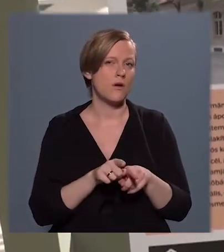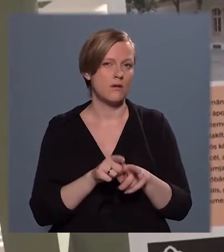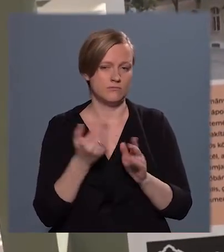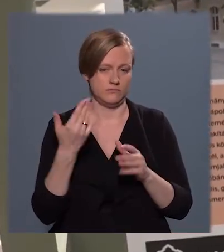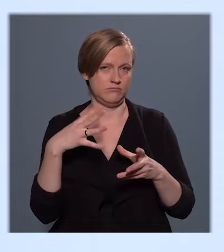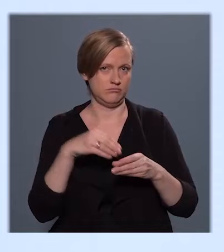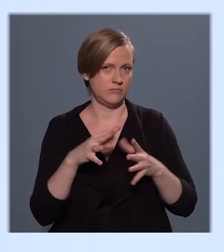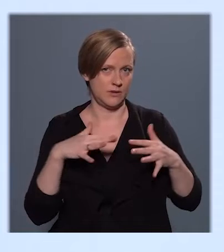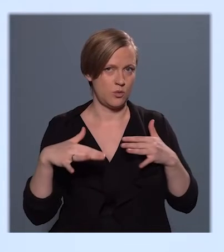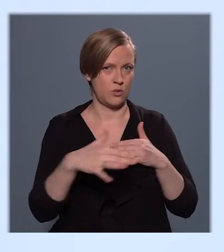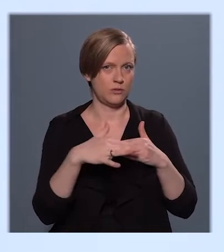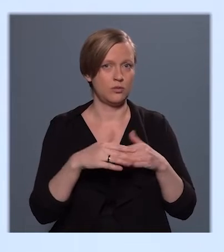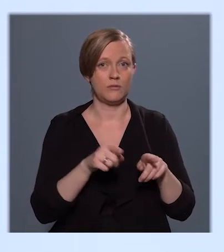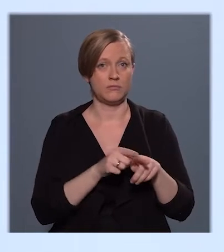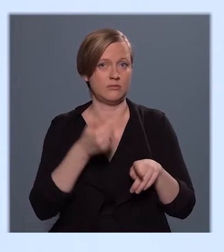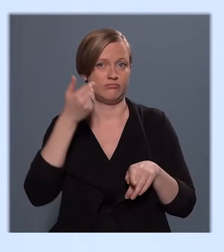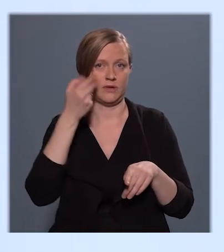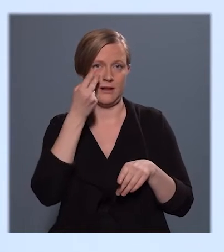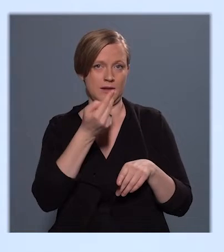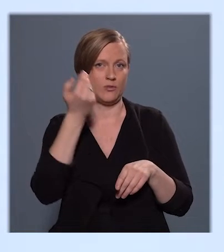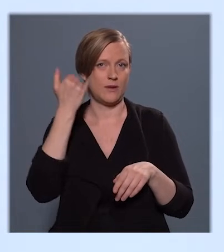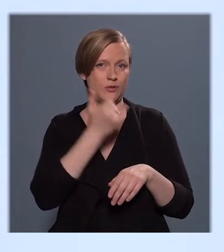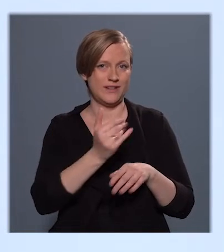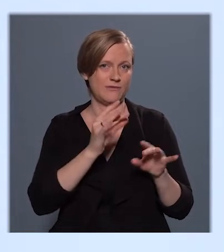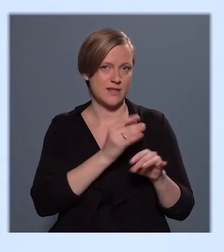vesznek körül minket, mint ahogy ezt láttuk az elmúlt